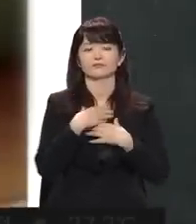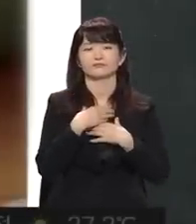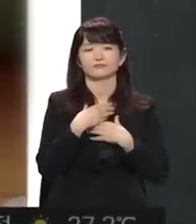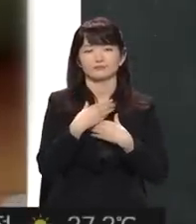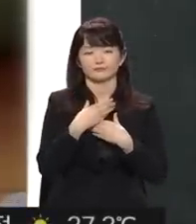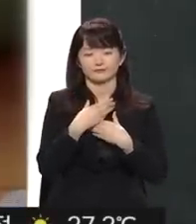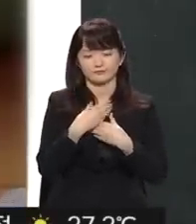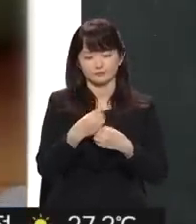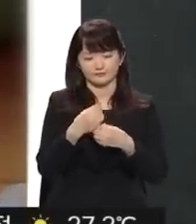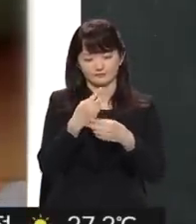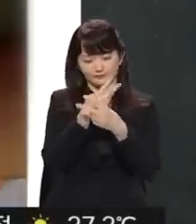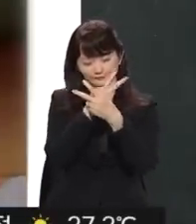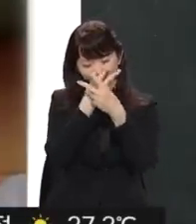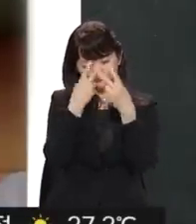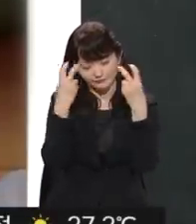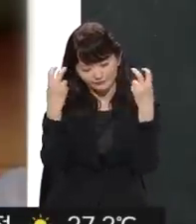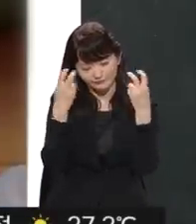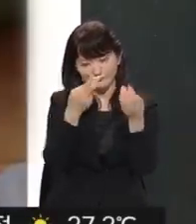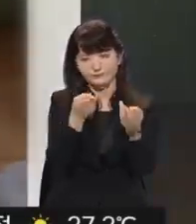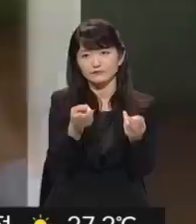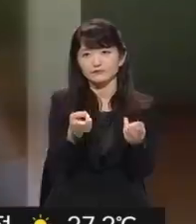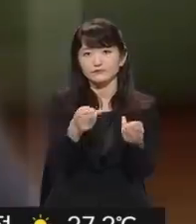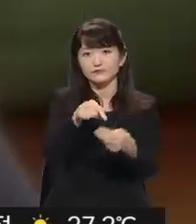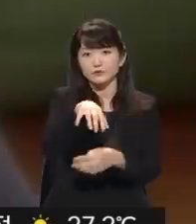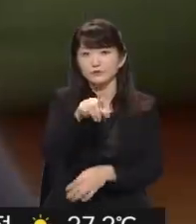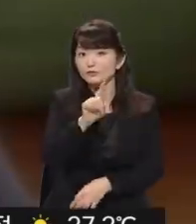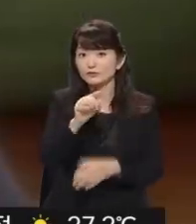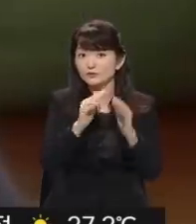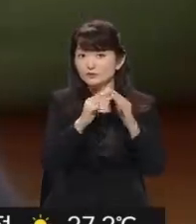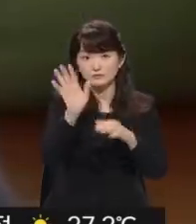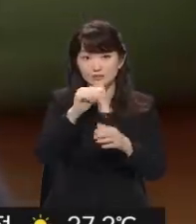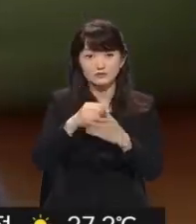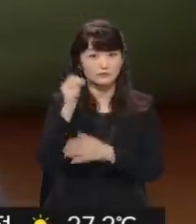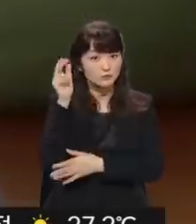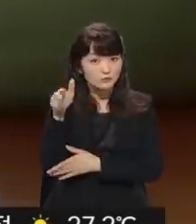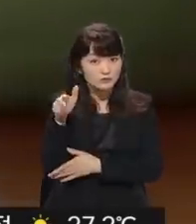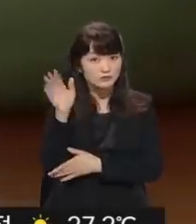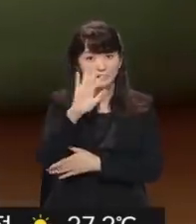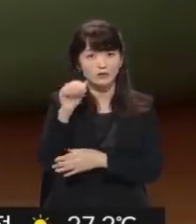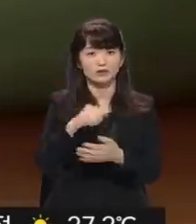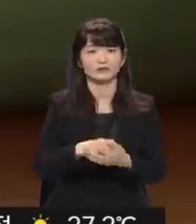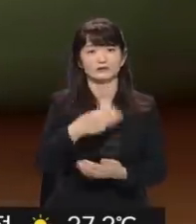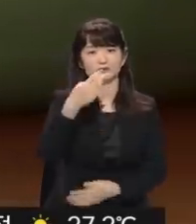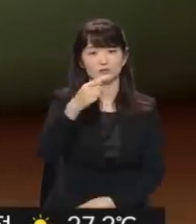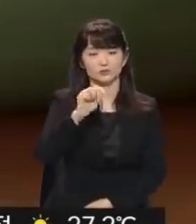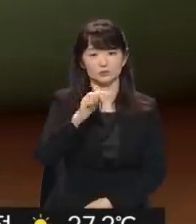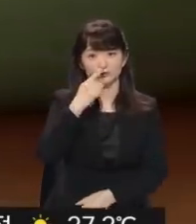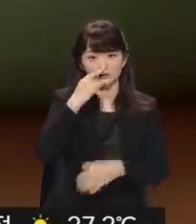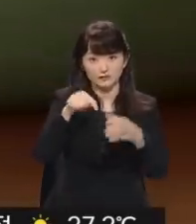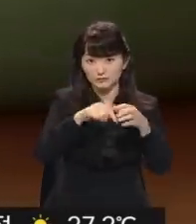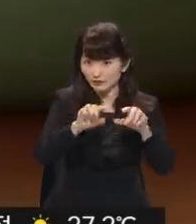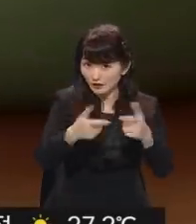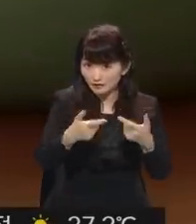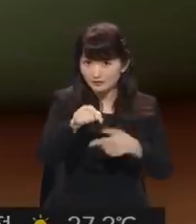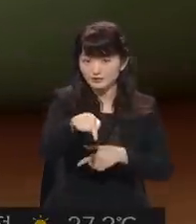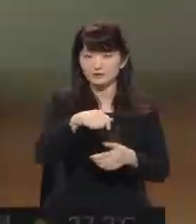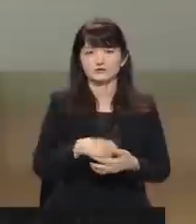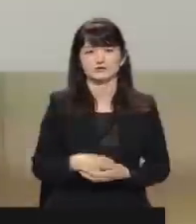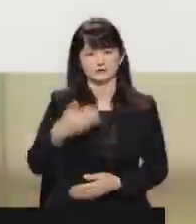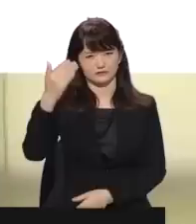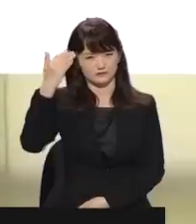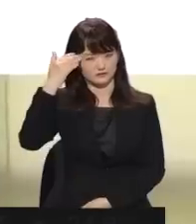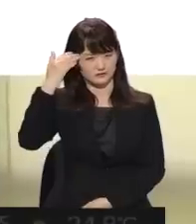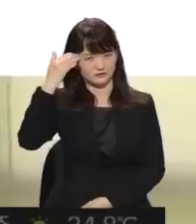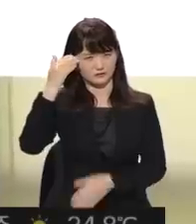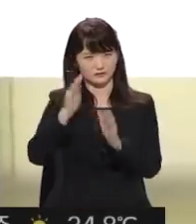편안하게 잠을 자고 있습니다 도대체 여기가 어디길래 집 노노 호텔 노노 룸카페 절대 노노 여기는 바로 지성의 요람